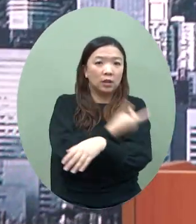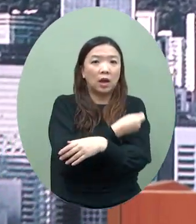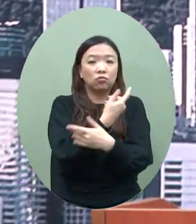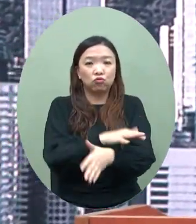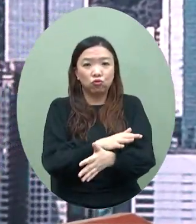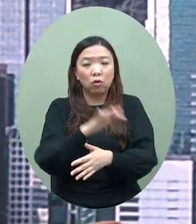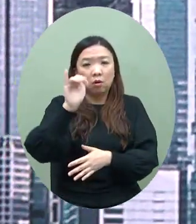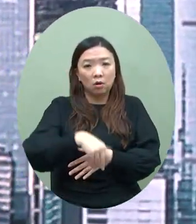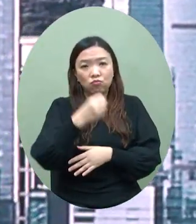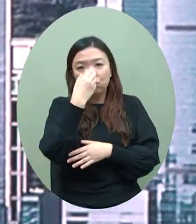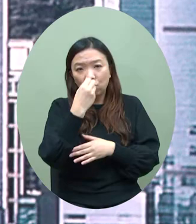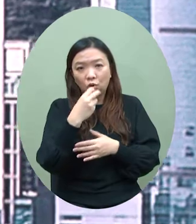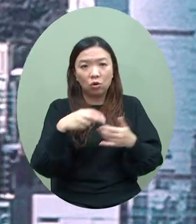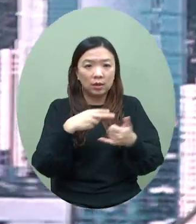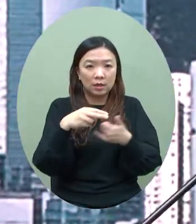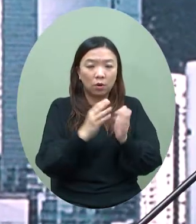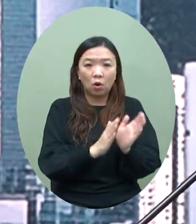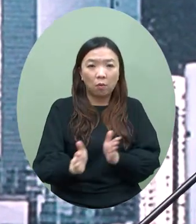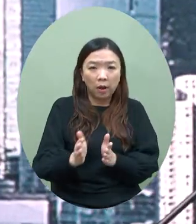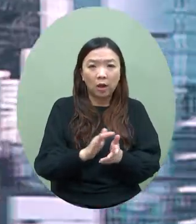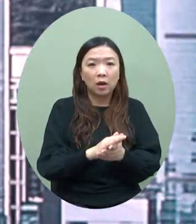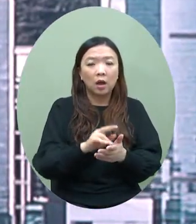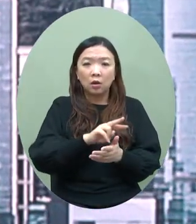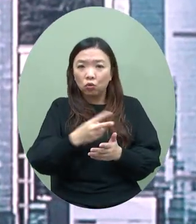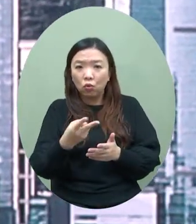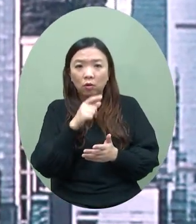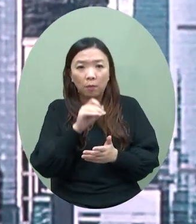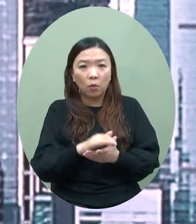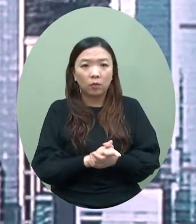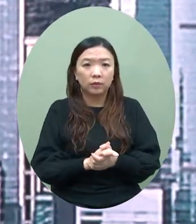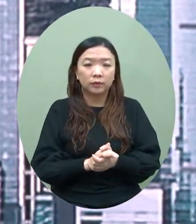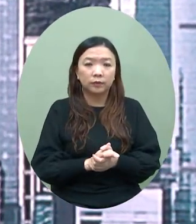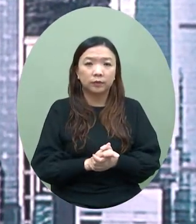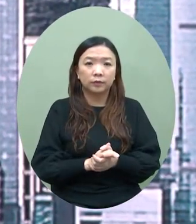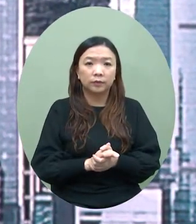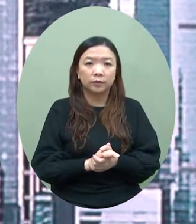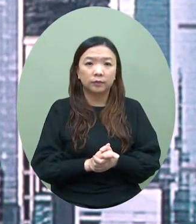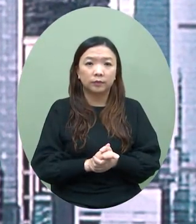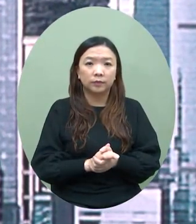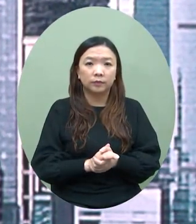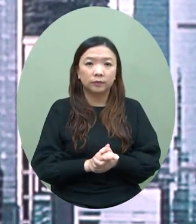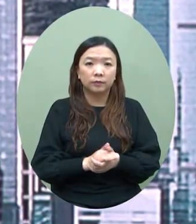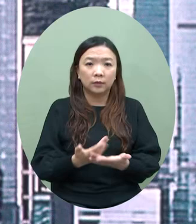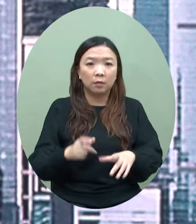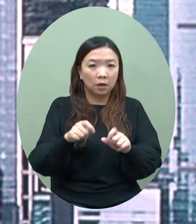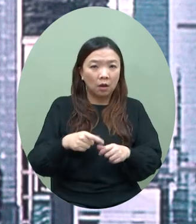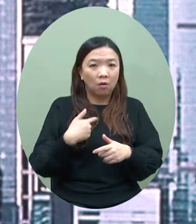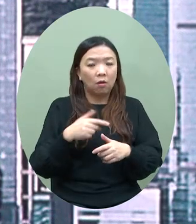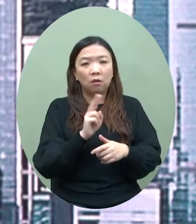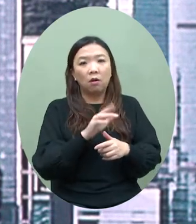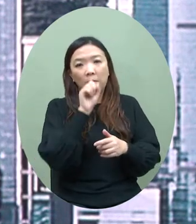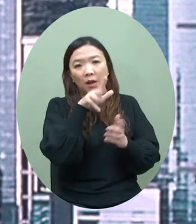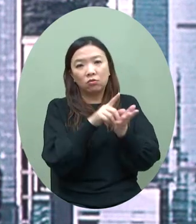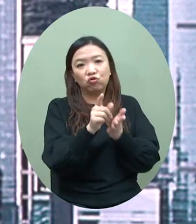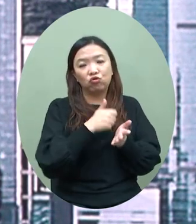關嘅檢疫措施有冇啲乜嘢嘅改變或者調整咧？呢、這個問題咧就係、我哋都係問啲專家嘅啊，所以我亦